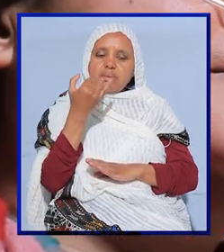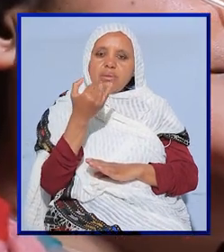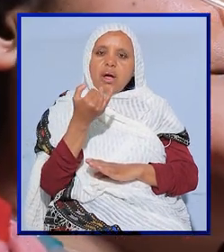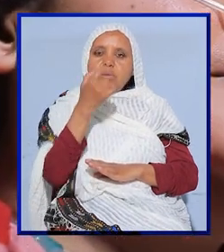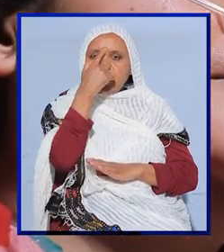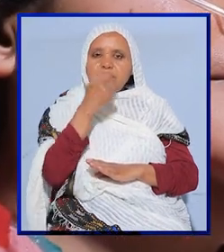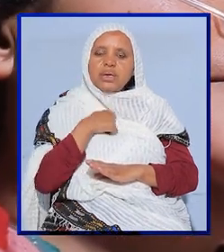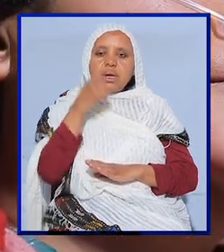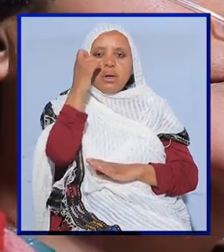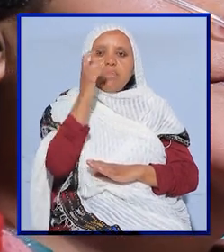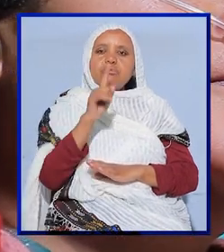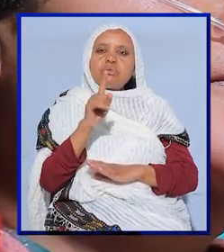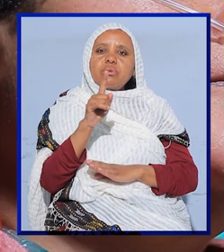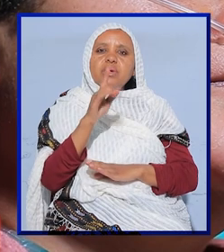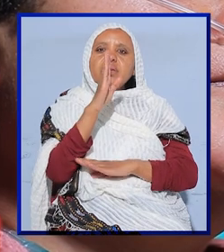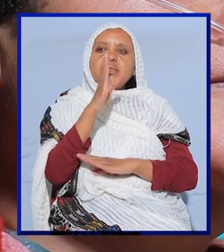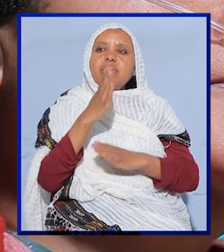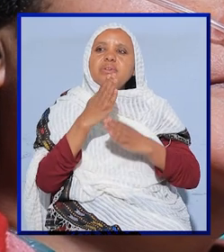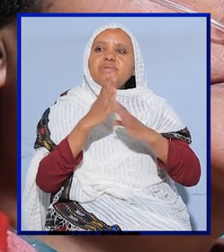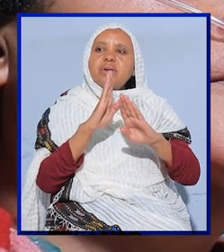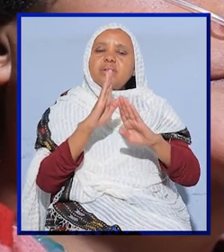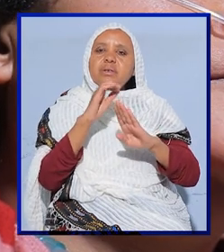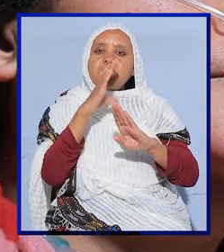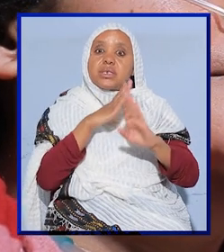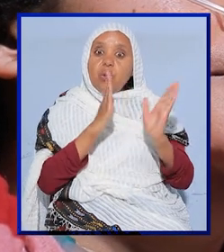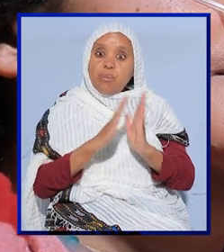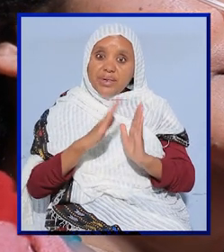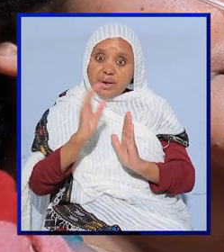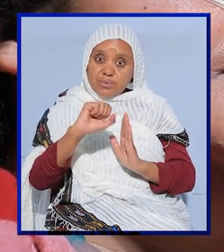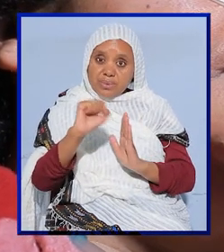ነው። ከዛ እግዚአብሔር ሲያቅዳለ ሰውን የሚያዘጋጅልኝ